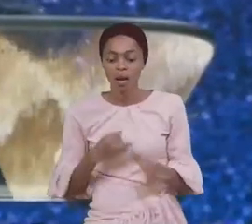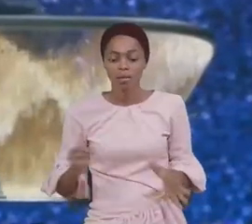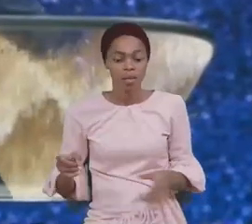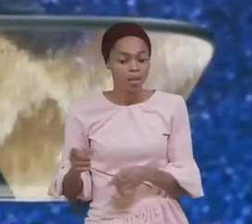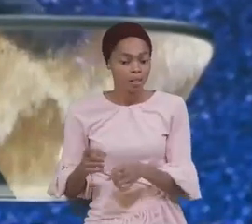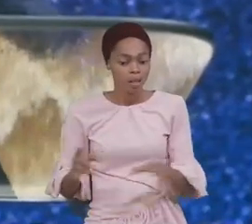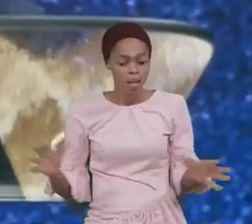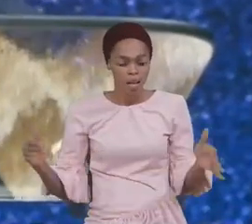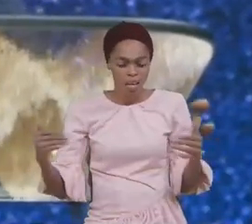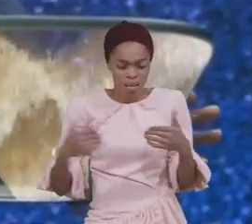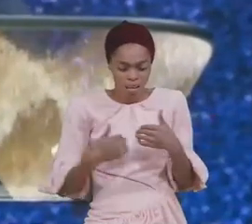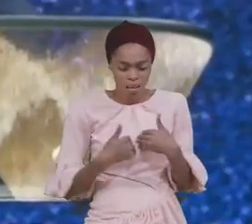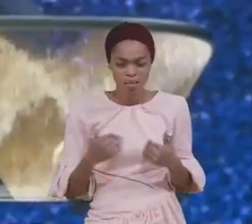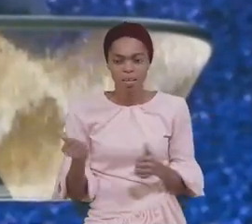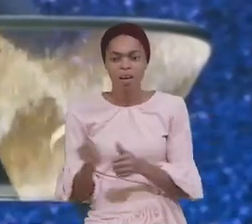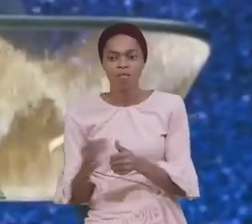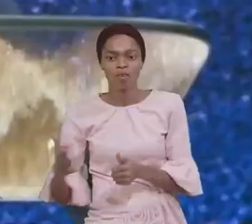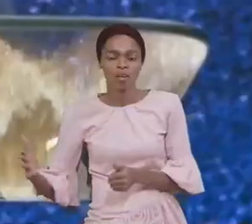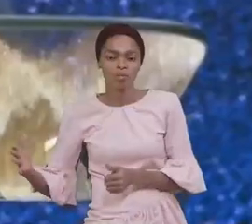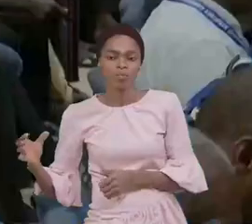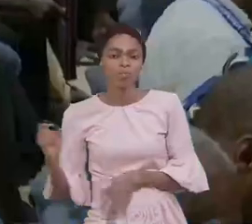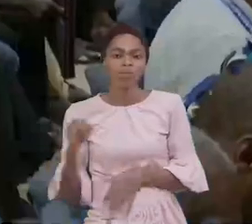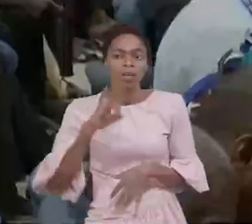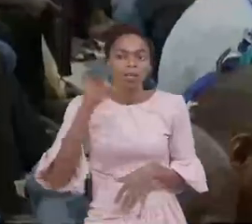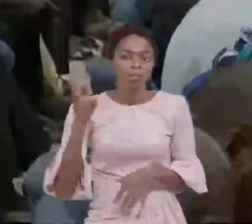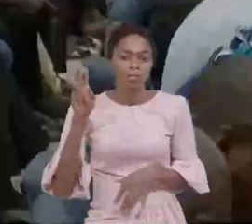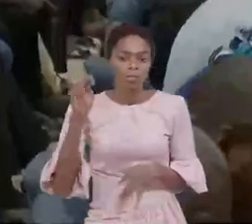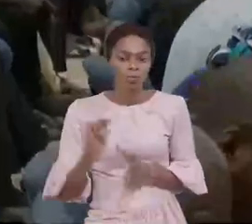possédé tout. Chapitre